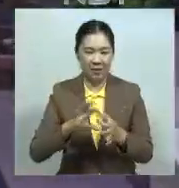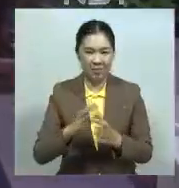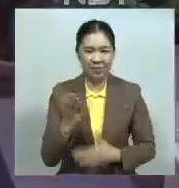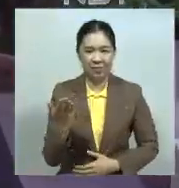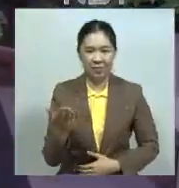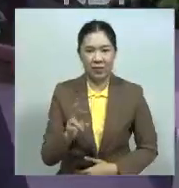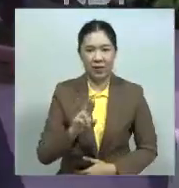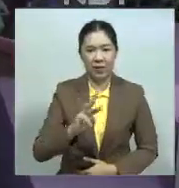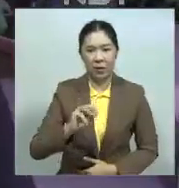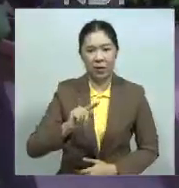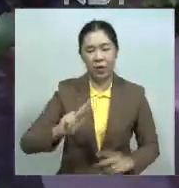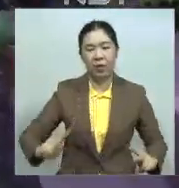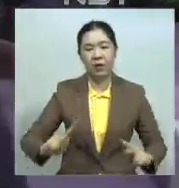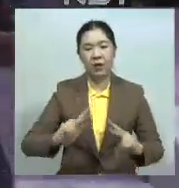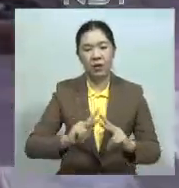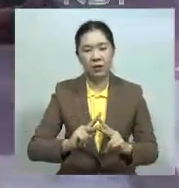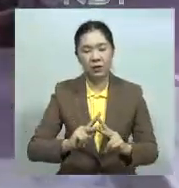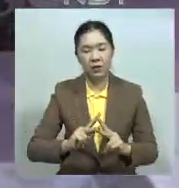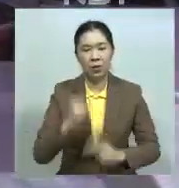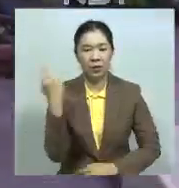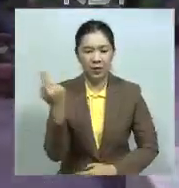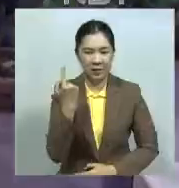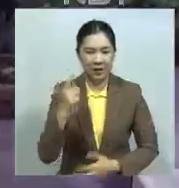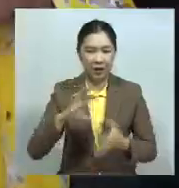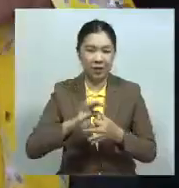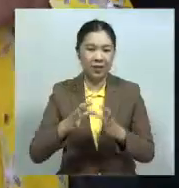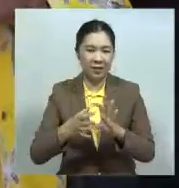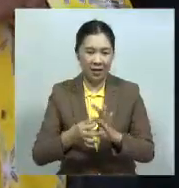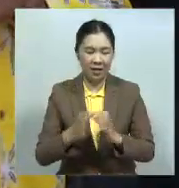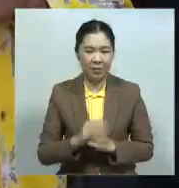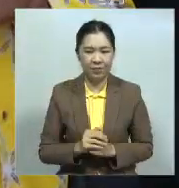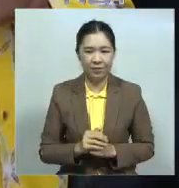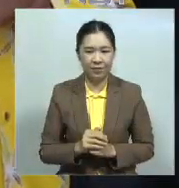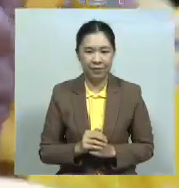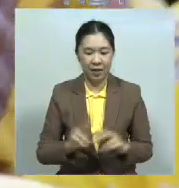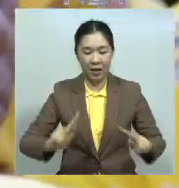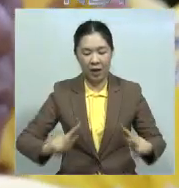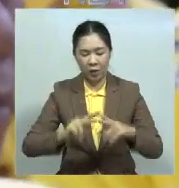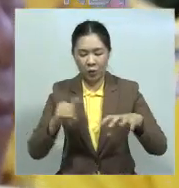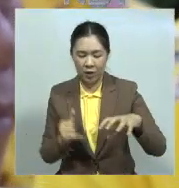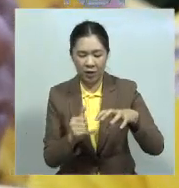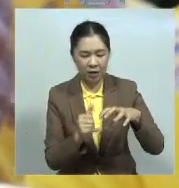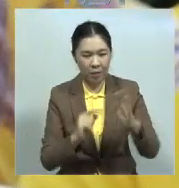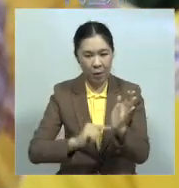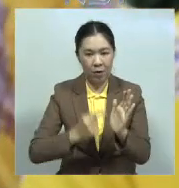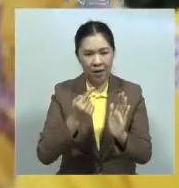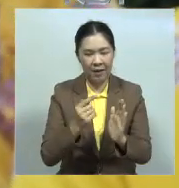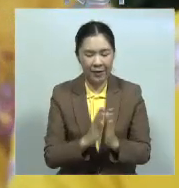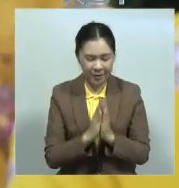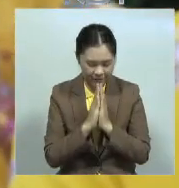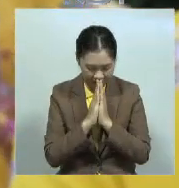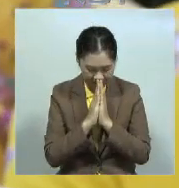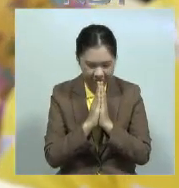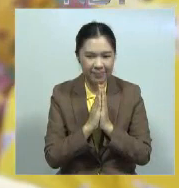ประการรัฐมนตรีว่าการกระทรวงการท่องเที่ยวและกีฬาเดินทางเข้าทำงานที่กระทรวงวันแรกพร้อมสักการะสิ่งศักดิ์สิทธิ์ประจำกระทรวงนะ